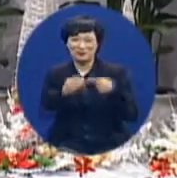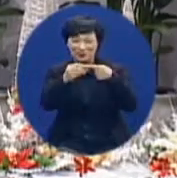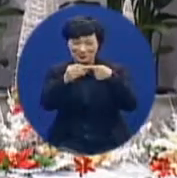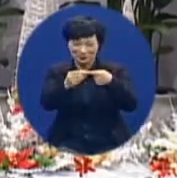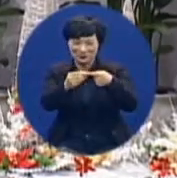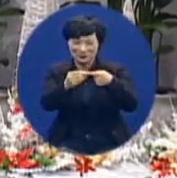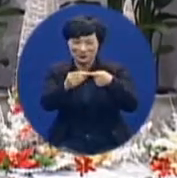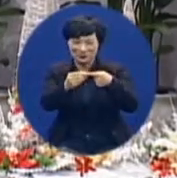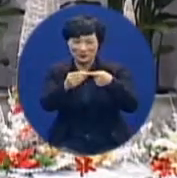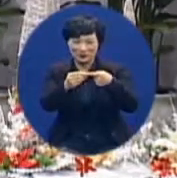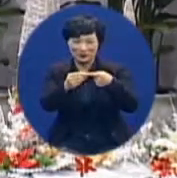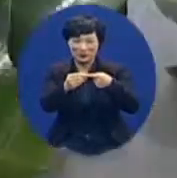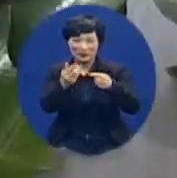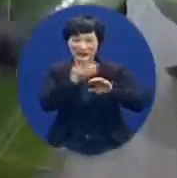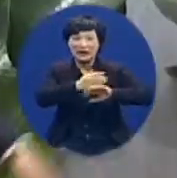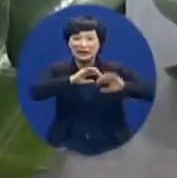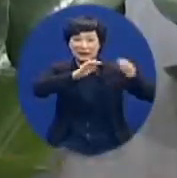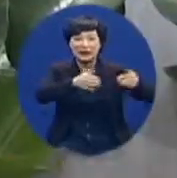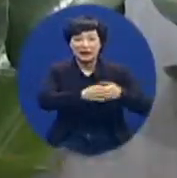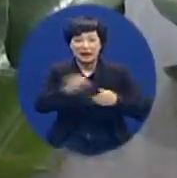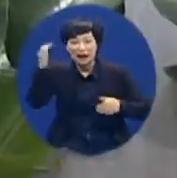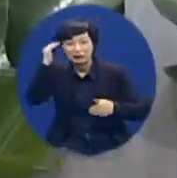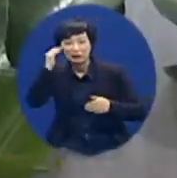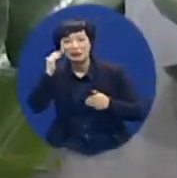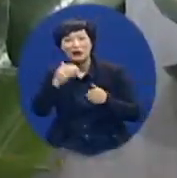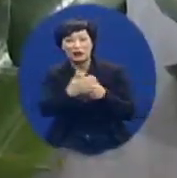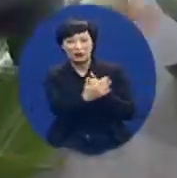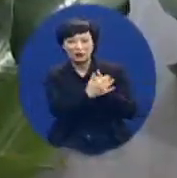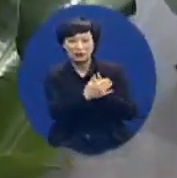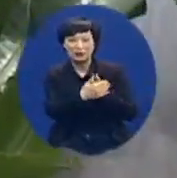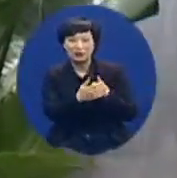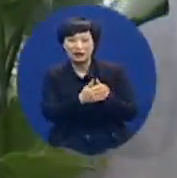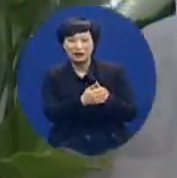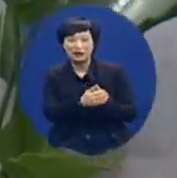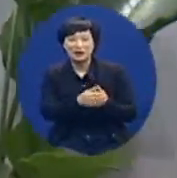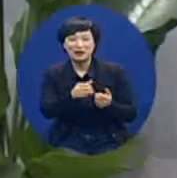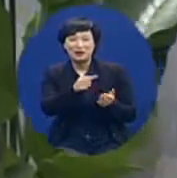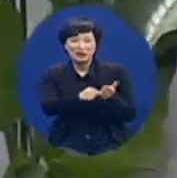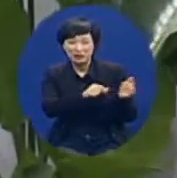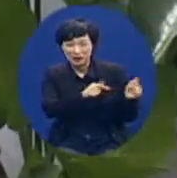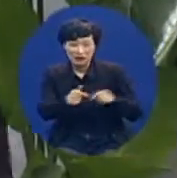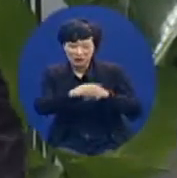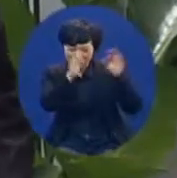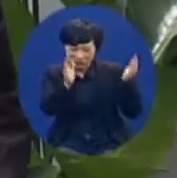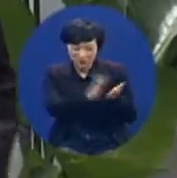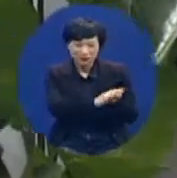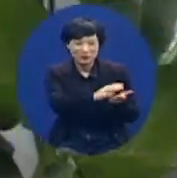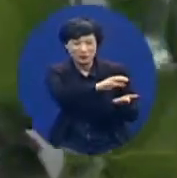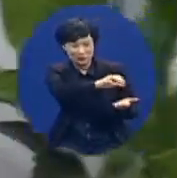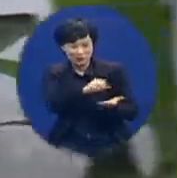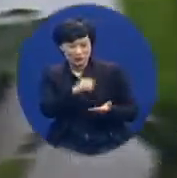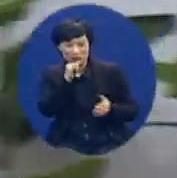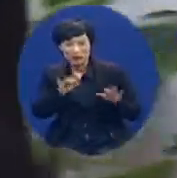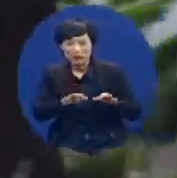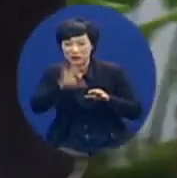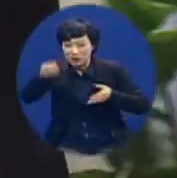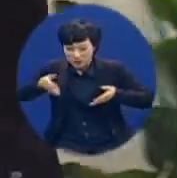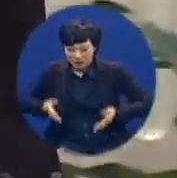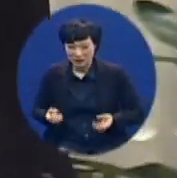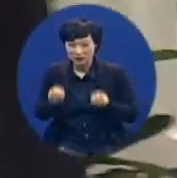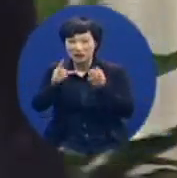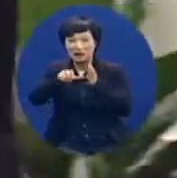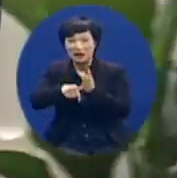첫째는 미국에서 우리나라에 구호물자를 다 보내는데 성탄절 날은